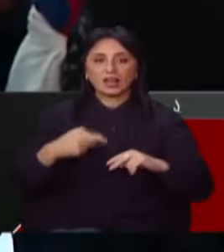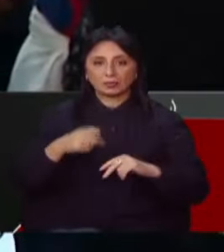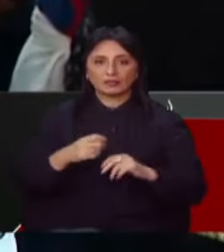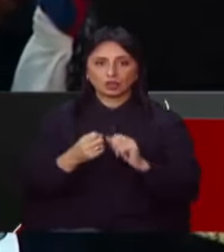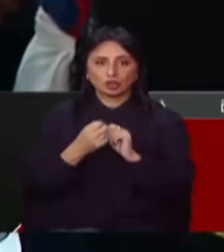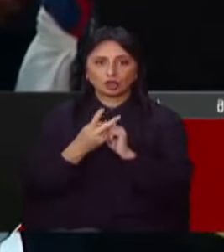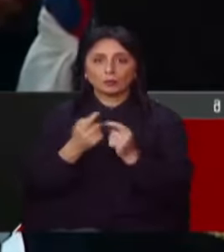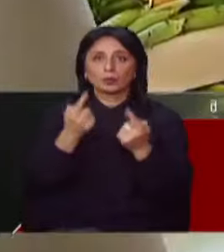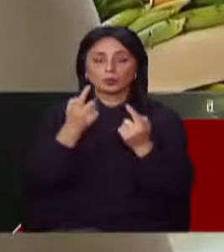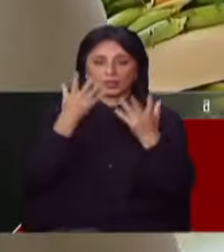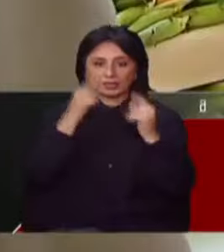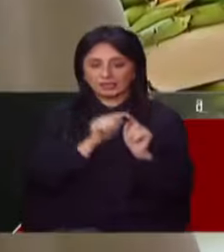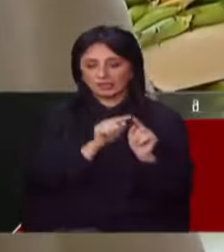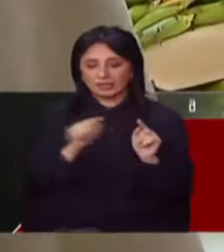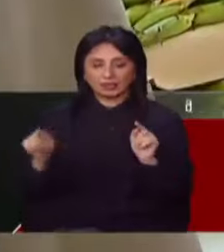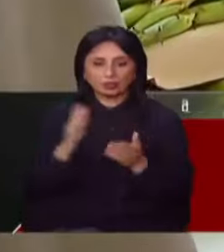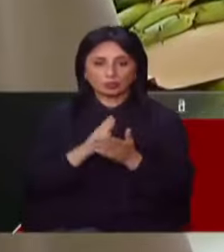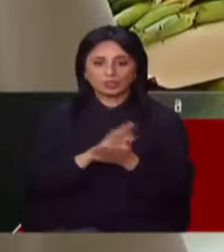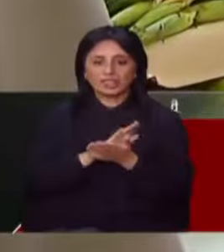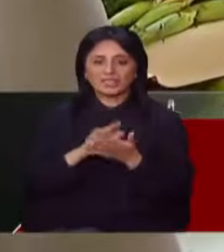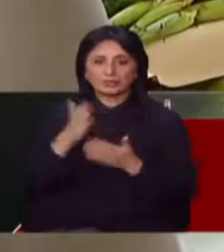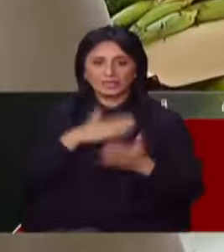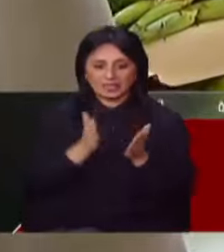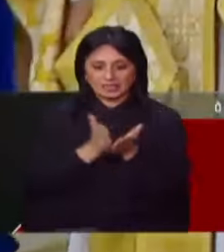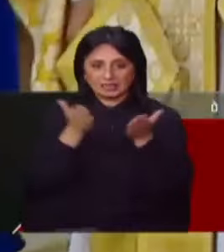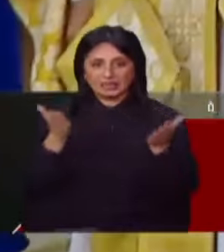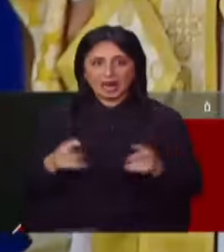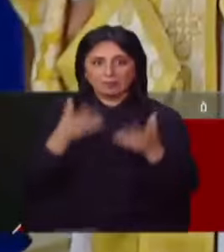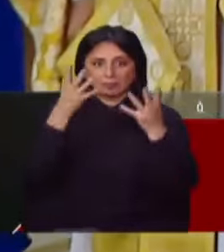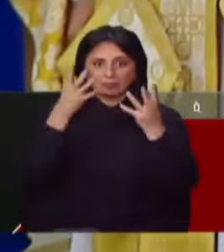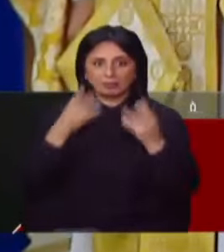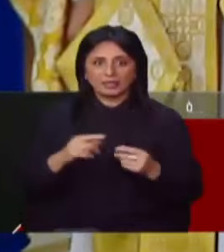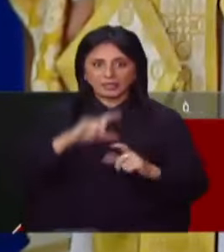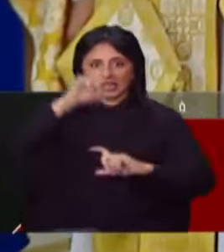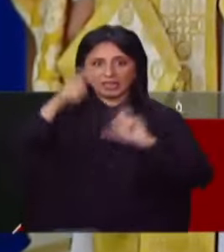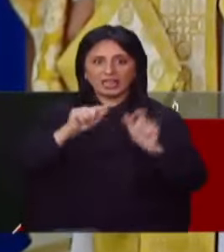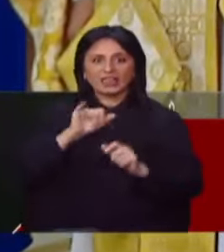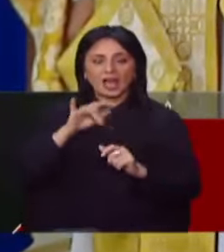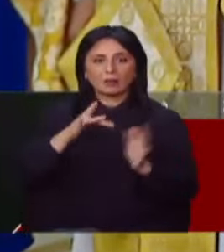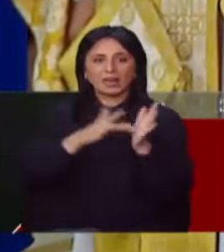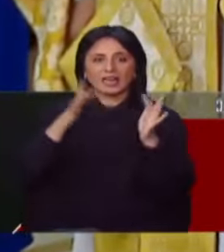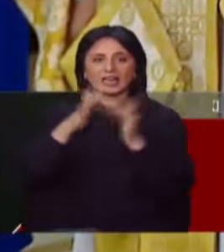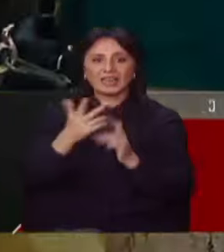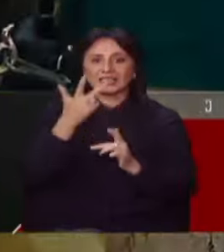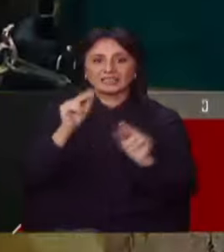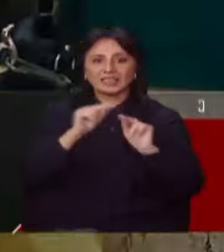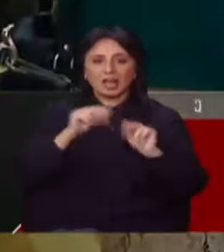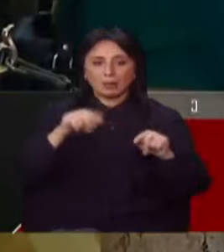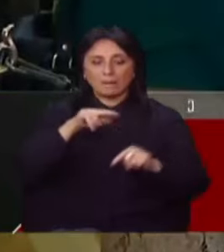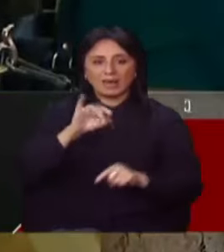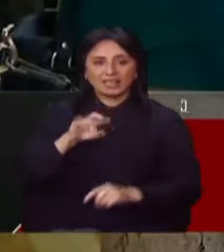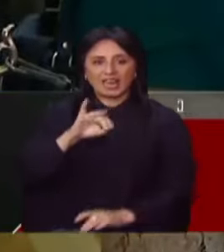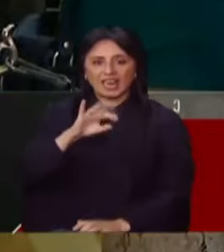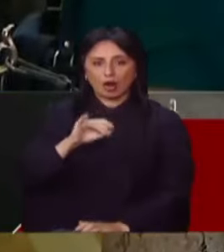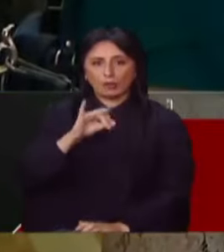ფერისცვალება 12 უდიდეს დღესასწაულთა შორისაა. წმინდა სახარების მიხედვით ამ დღეს თაბორის მთაზე იესო ქრისტემ სამი მოწაფის პეტრეს,